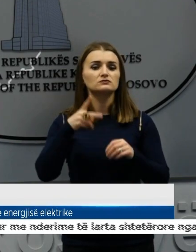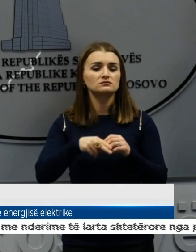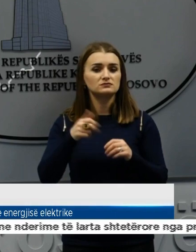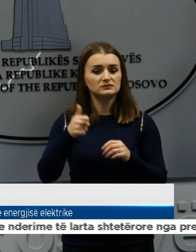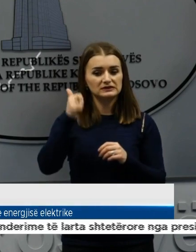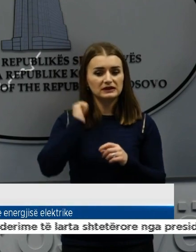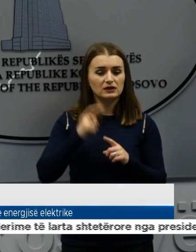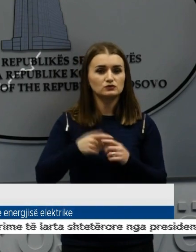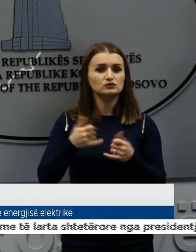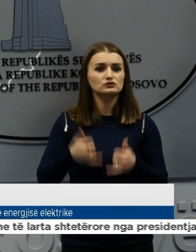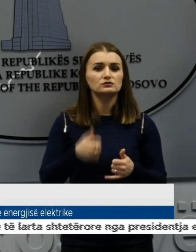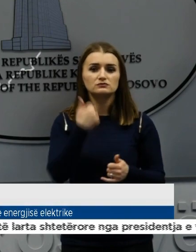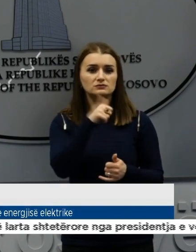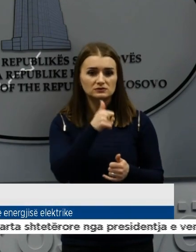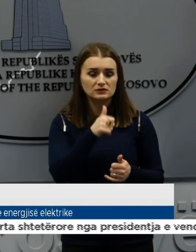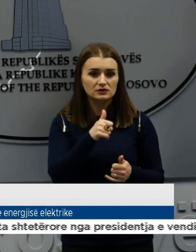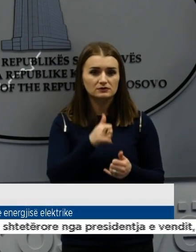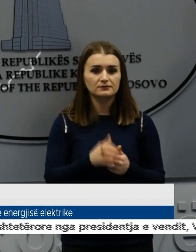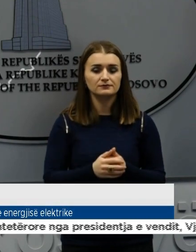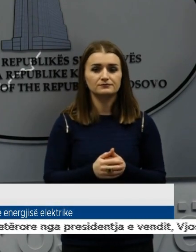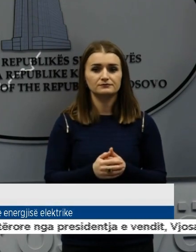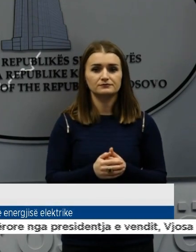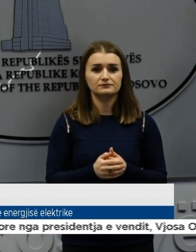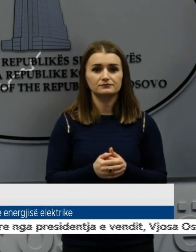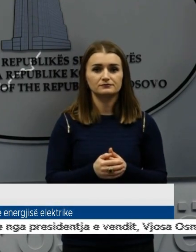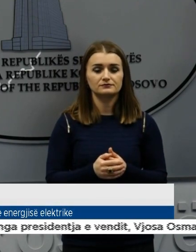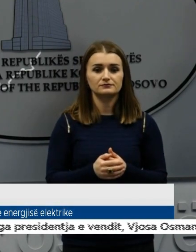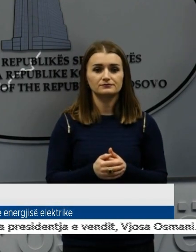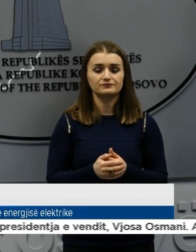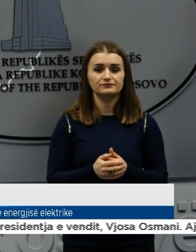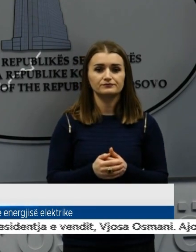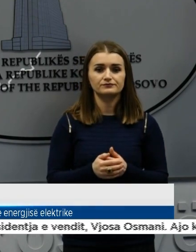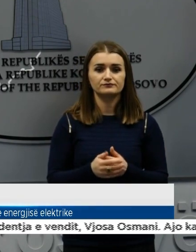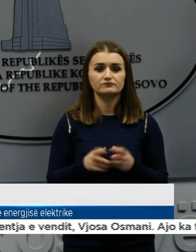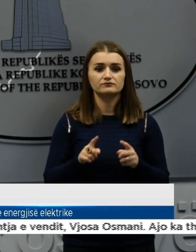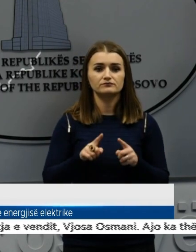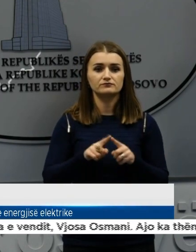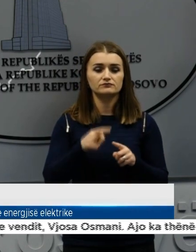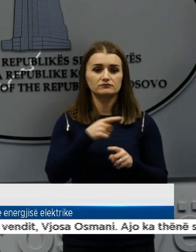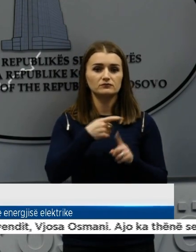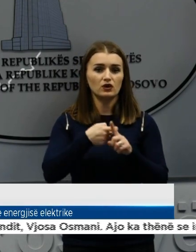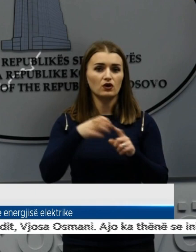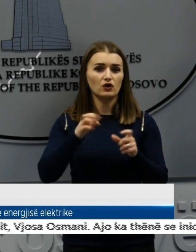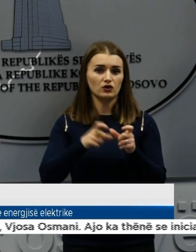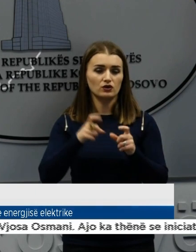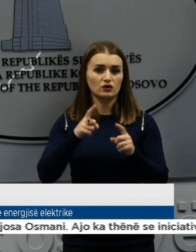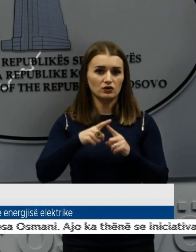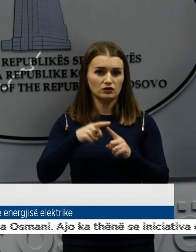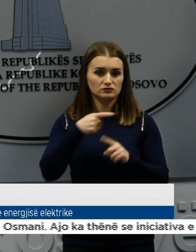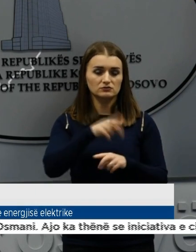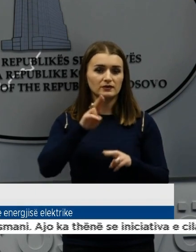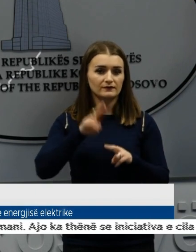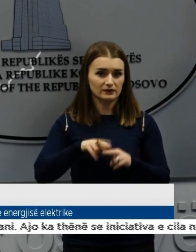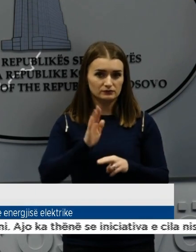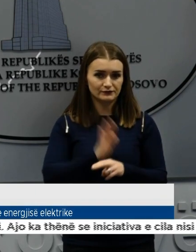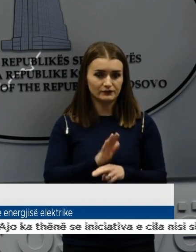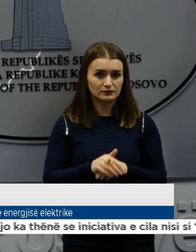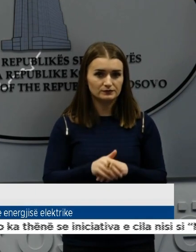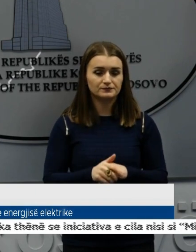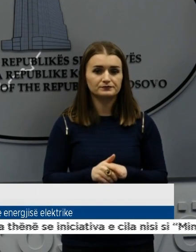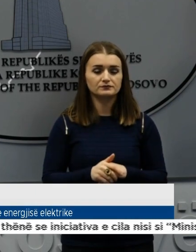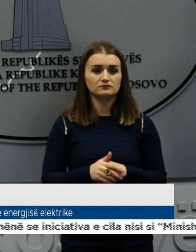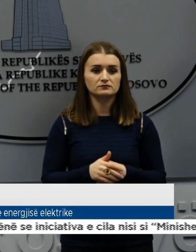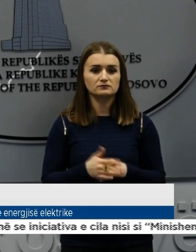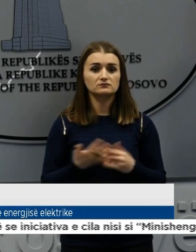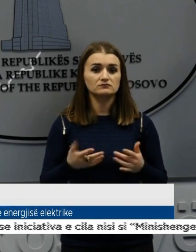sot, janë ndërmarë me vendim të kostit dhe me përkrahjen e akterve të tjerë në mënyrë që mos